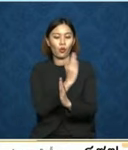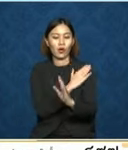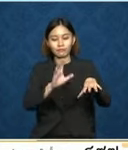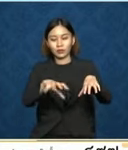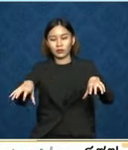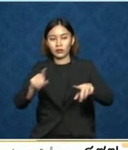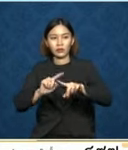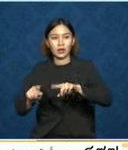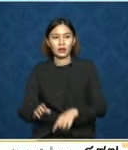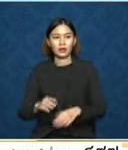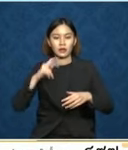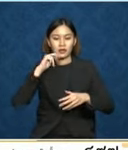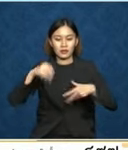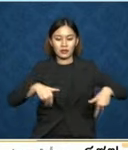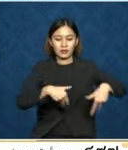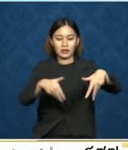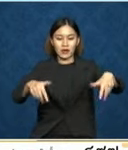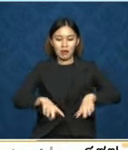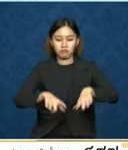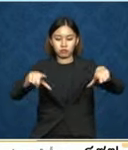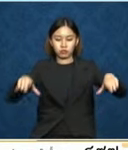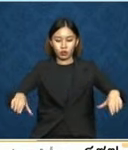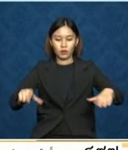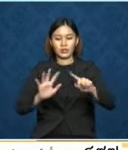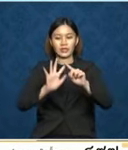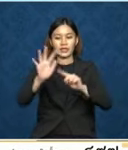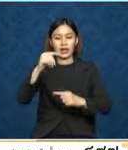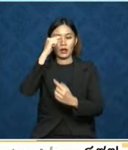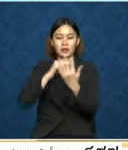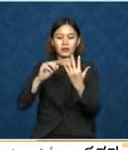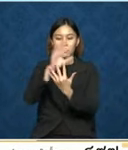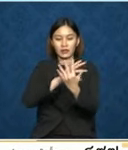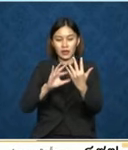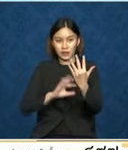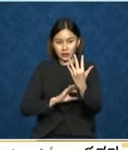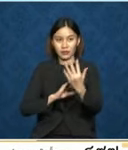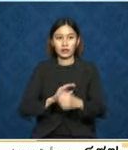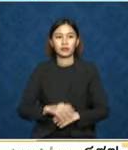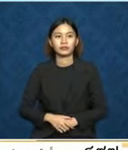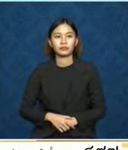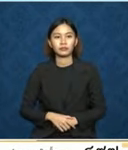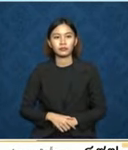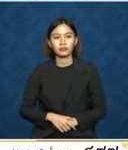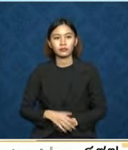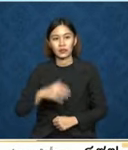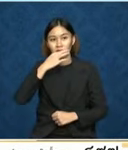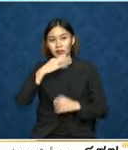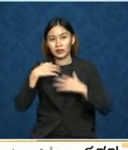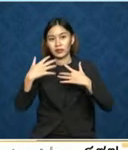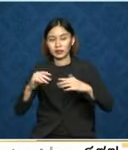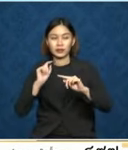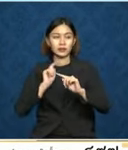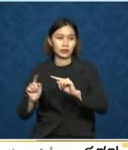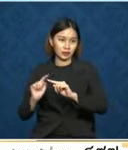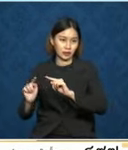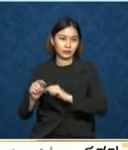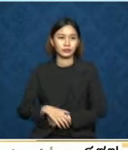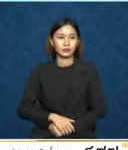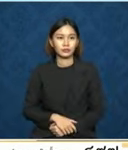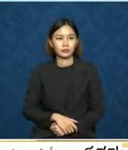บึงสีไฟเป็นบึงรับน้ำขนาดใหญ่ใหญ่เป็นอันดับ 5ของประเทศไทยรองจากบึงบรเพชรทะเลสาบหนองหารบึงระหารและ